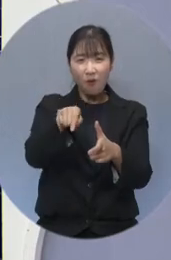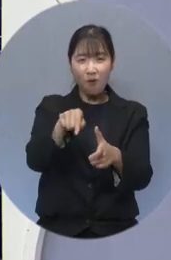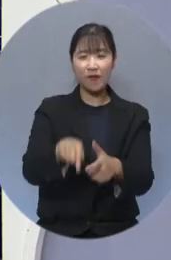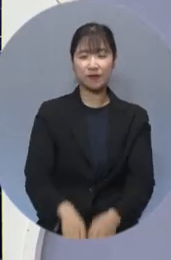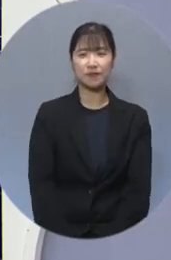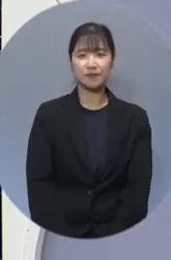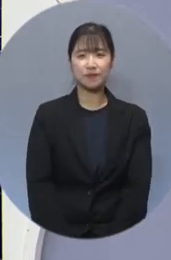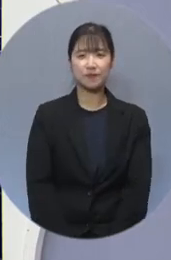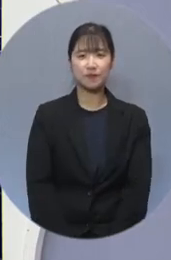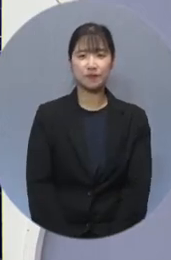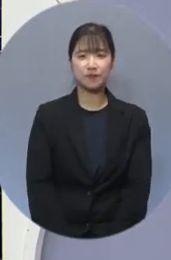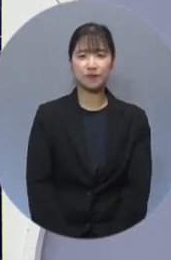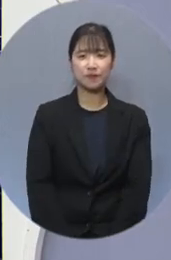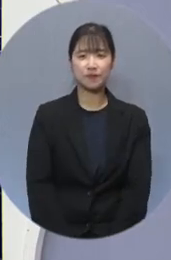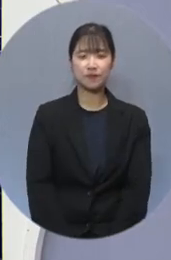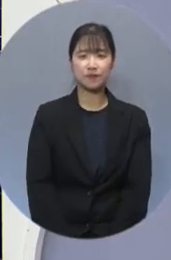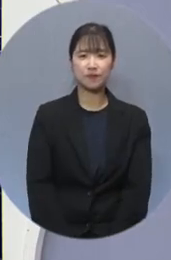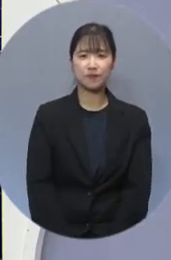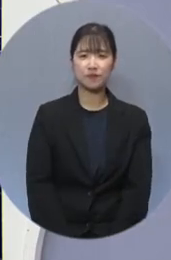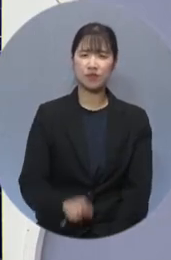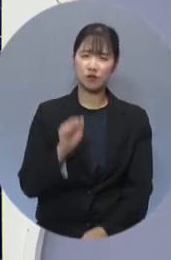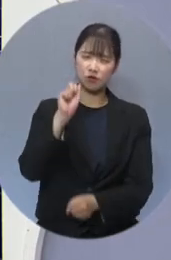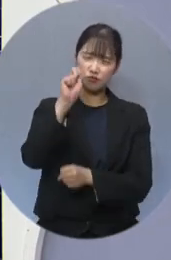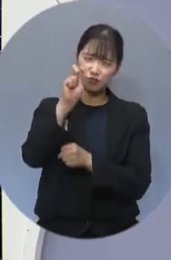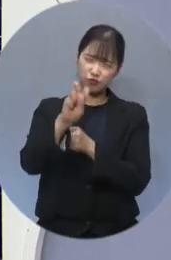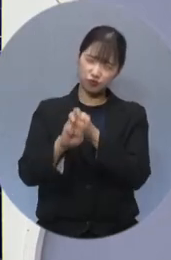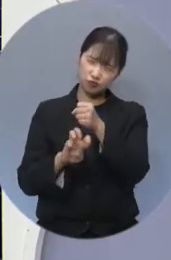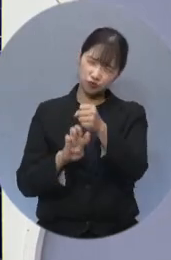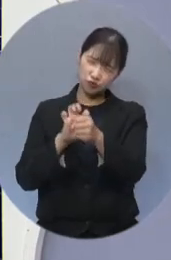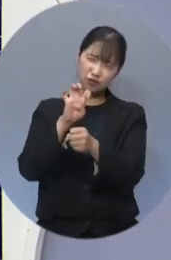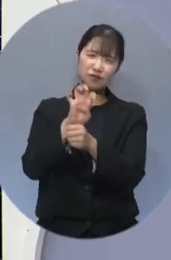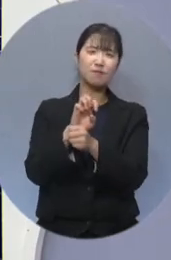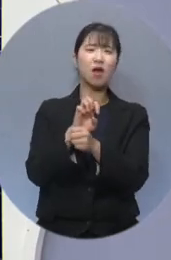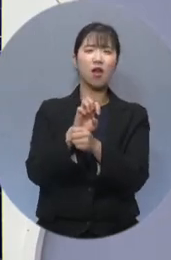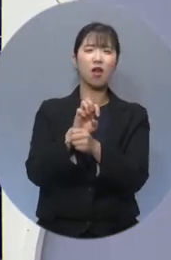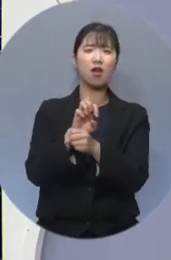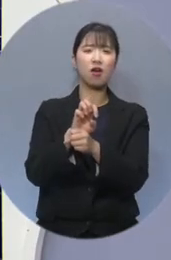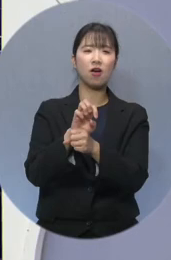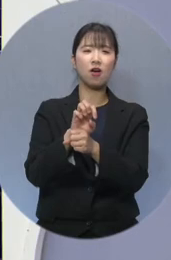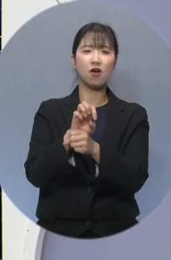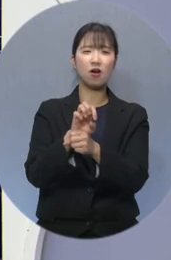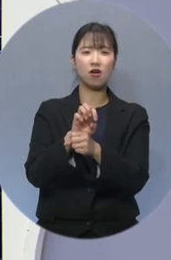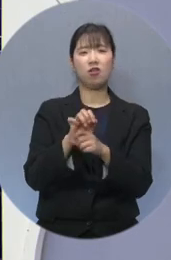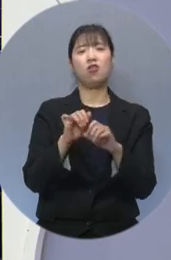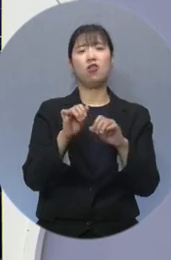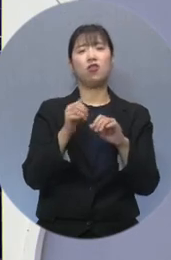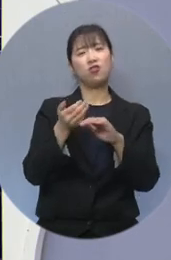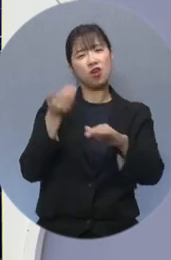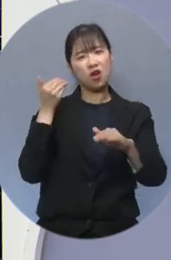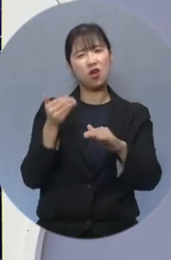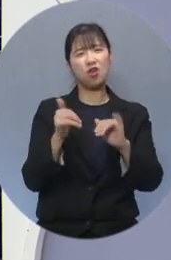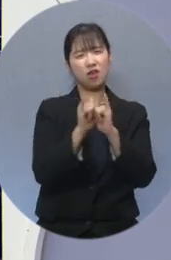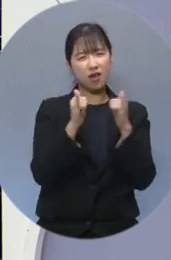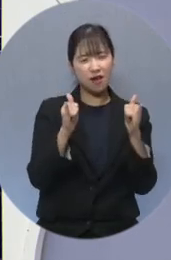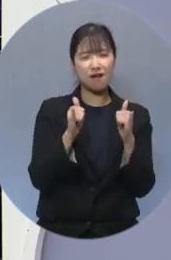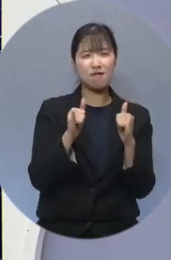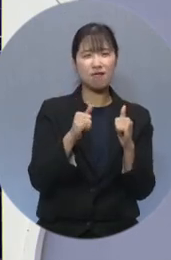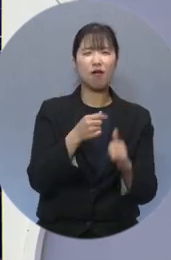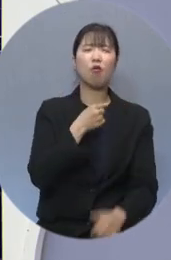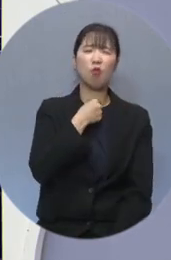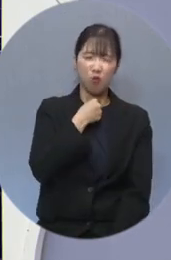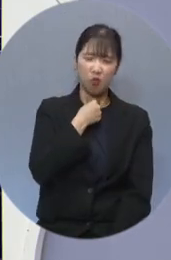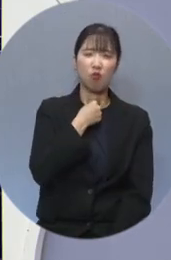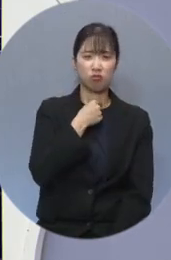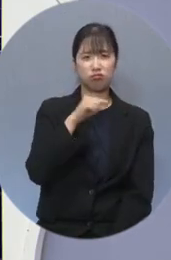사격장이 사실은 수십 년 이전이 그 지역 주민이라든가 지자체의 큰